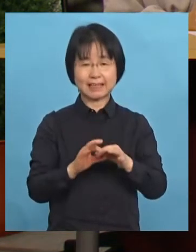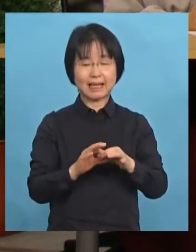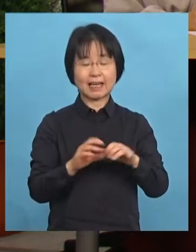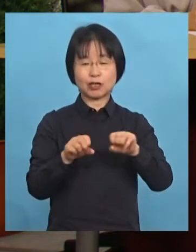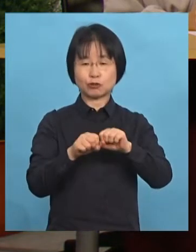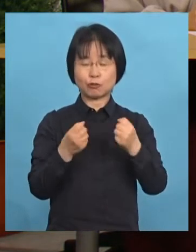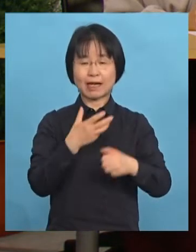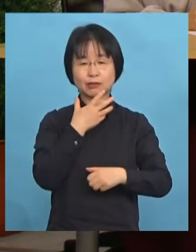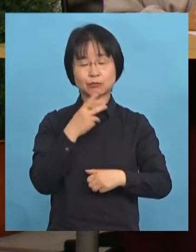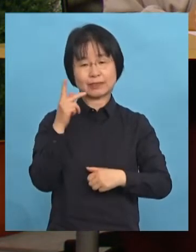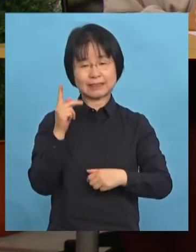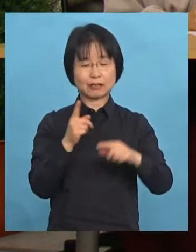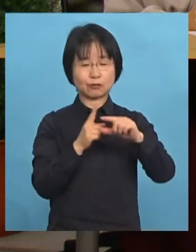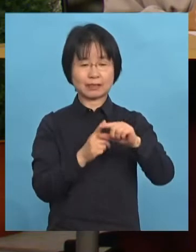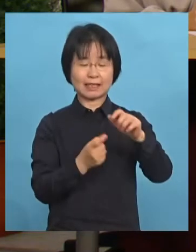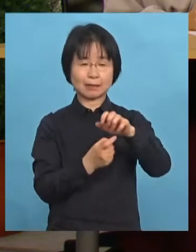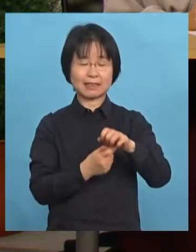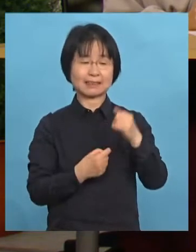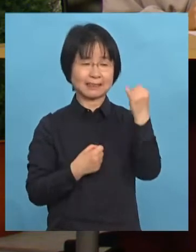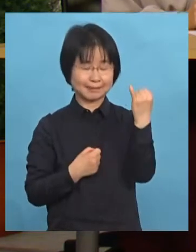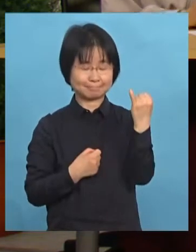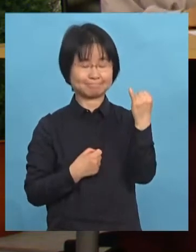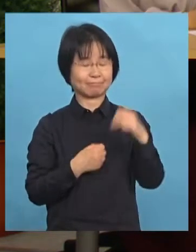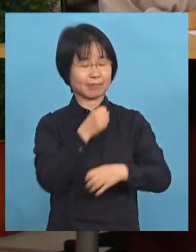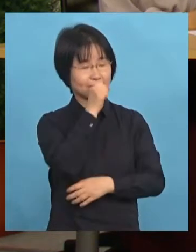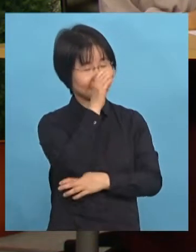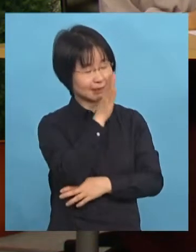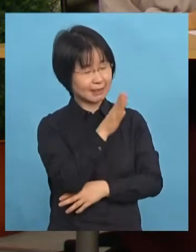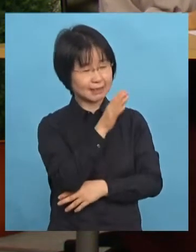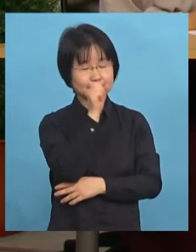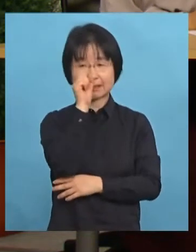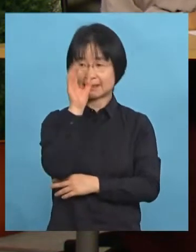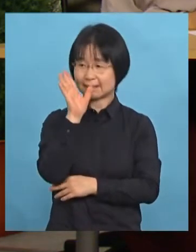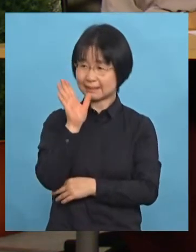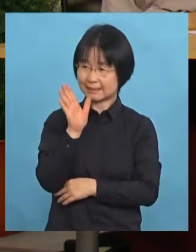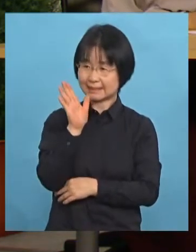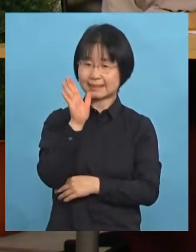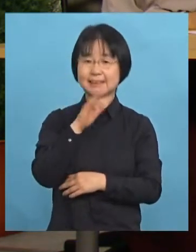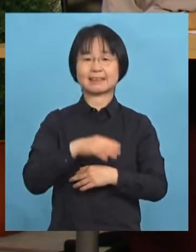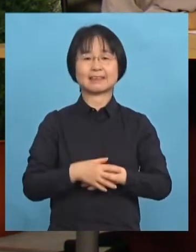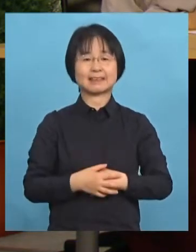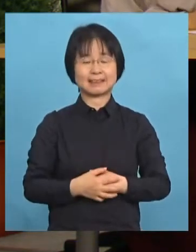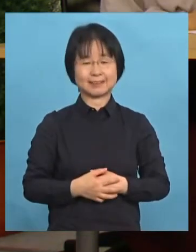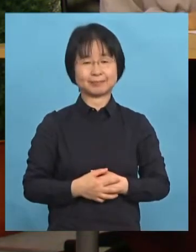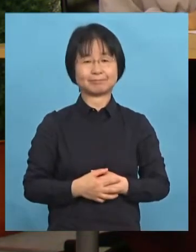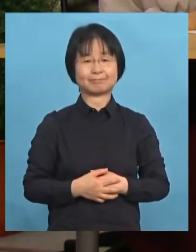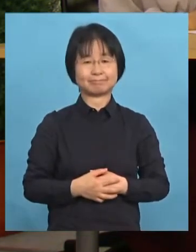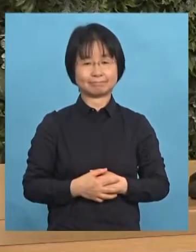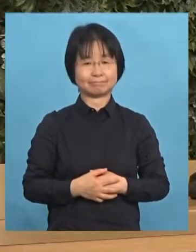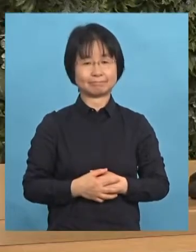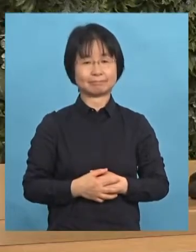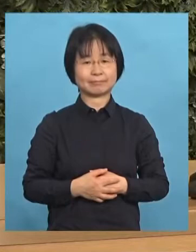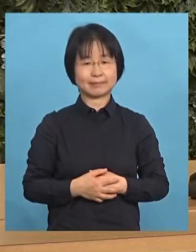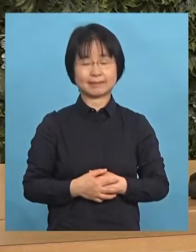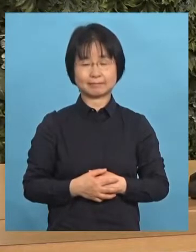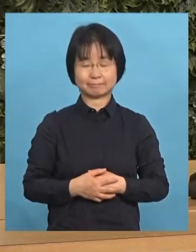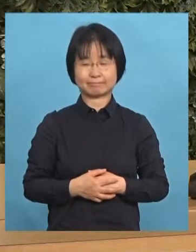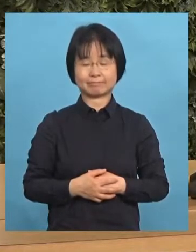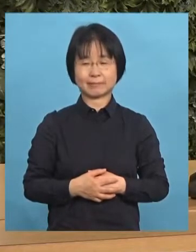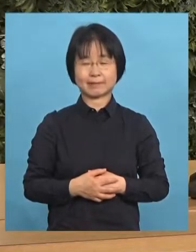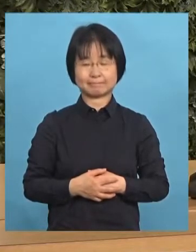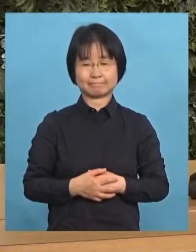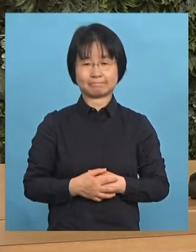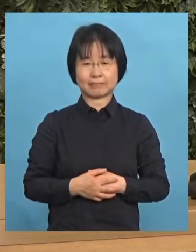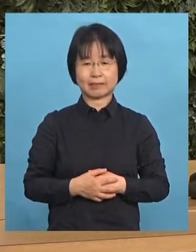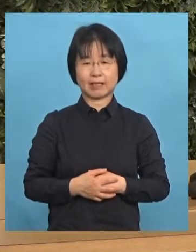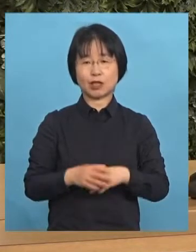福祉課の中村さんにお話をお伺いします。よろしくお願いします。 よろしくお願いします。突然ですが、森